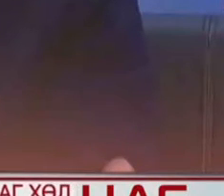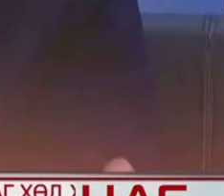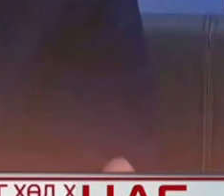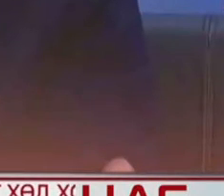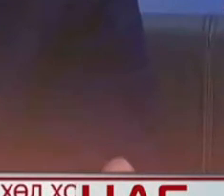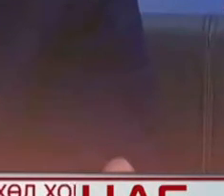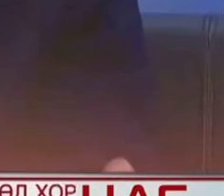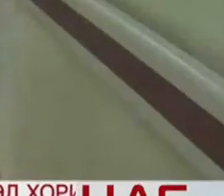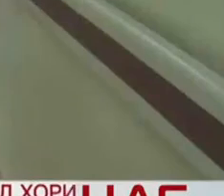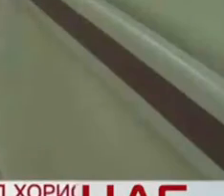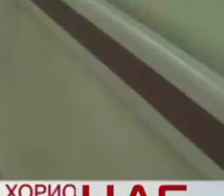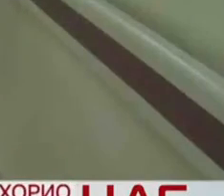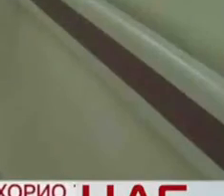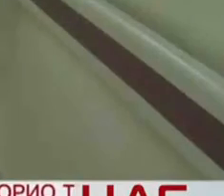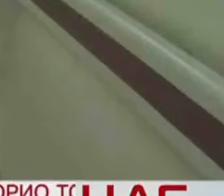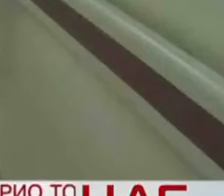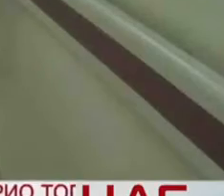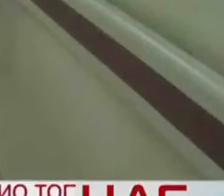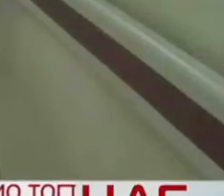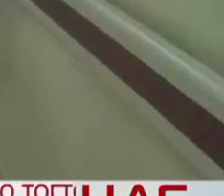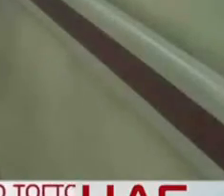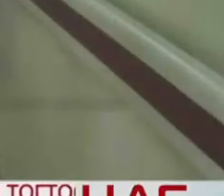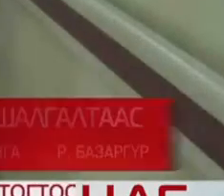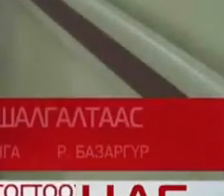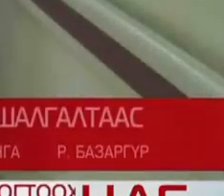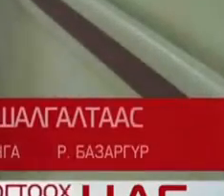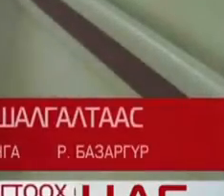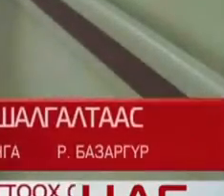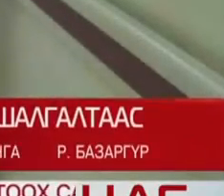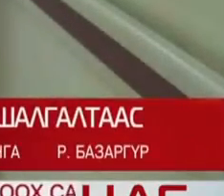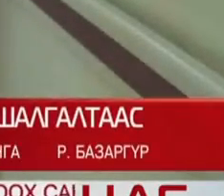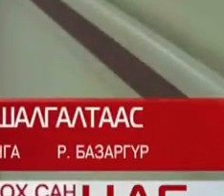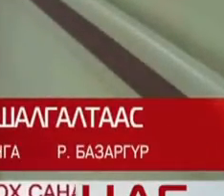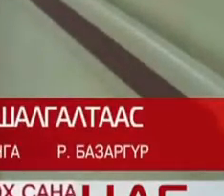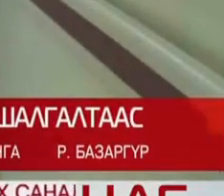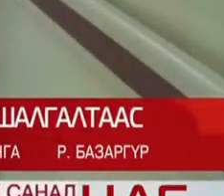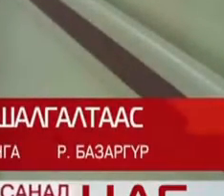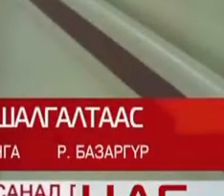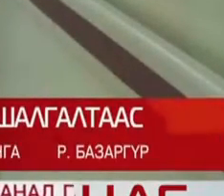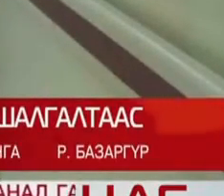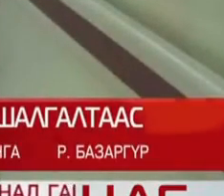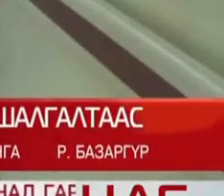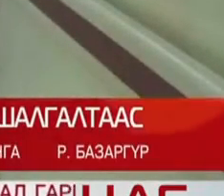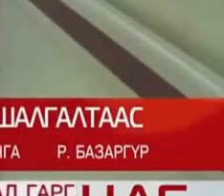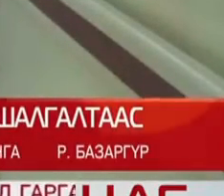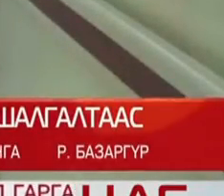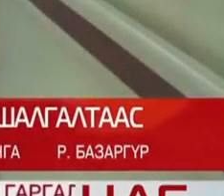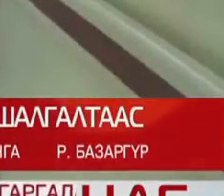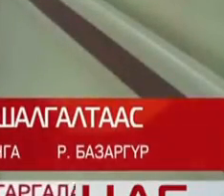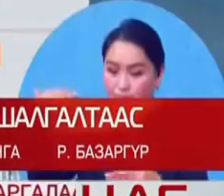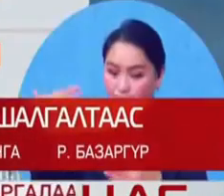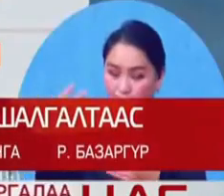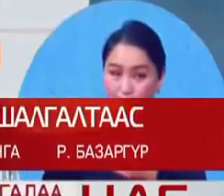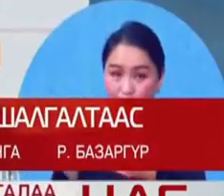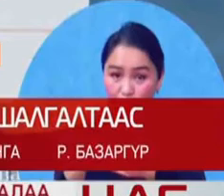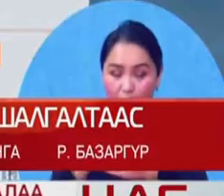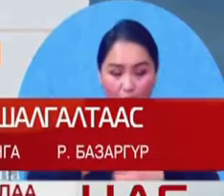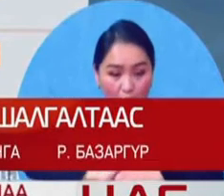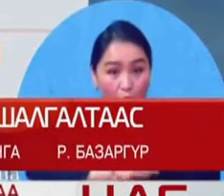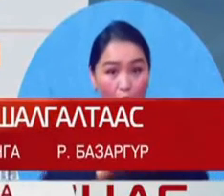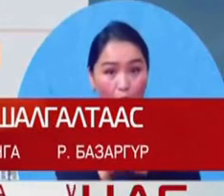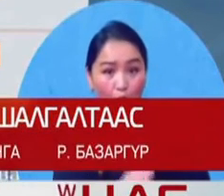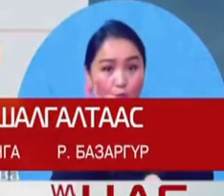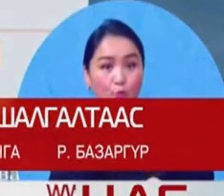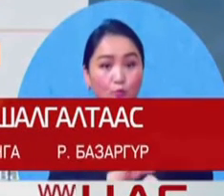хангагдсан гэдгийг хэллээ. Сүүлийн үед 18-аас доош насны хүүхдүүд цар тахлын халдварт өртөх эрсдэл ихсэж байгаа. За гэтэл 2-7